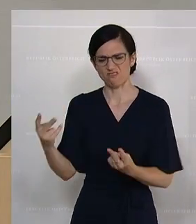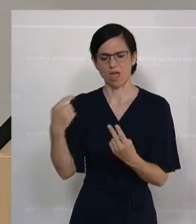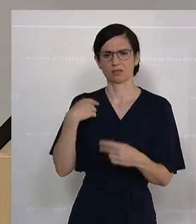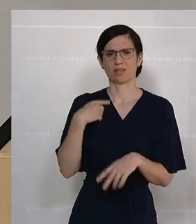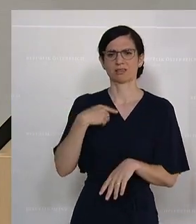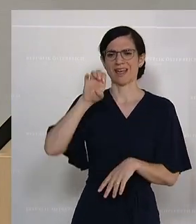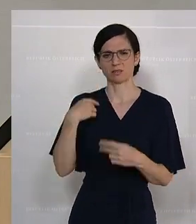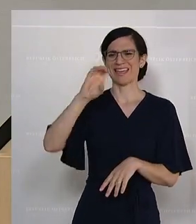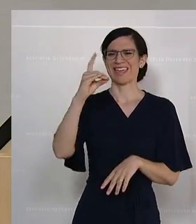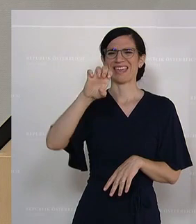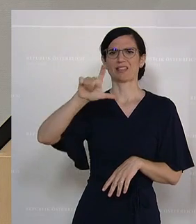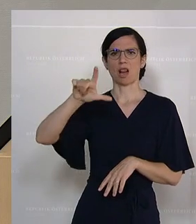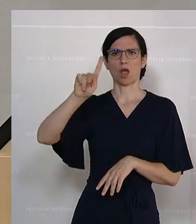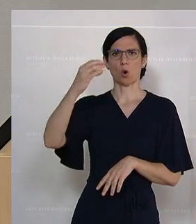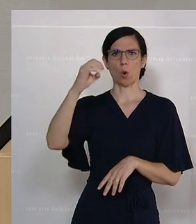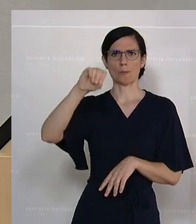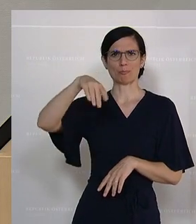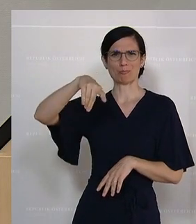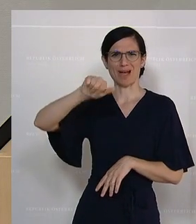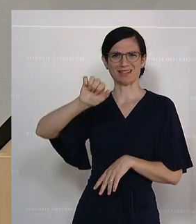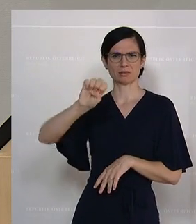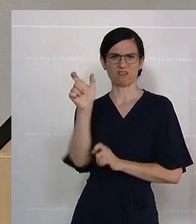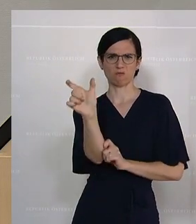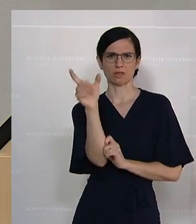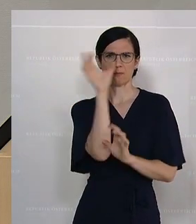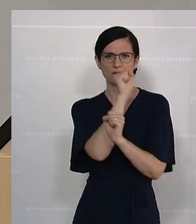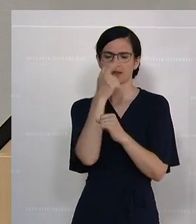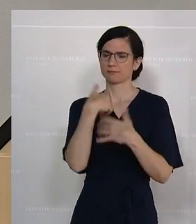kombis und beleuchtungen und soweit gemeldet da abgeordnete